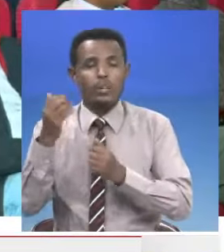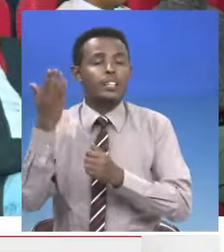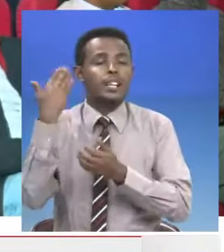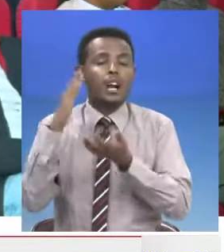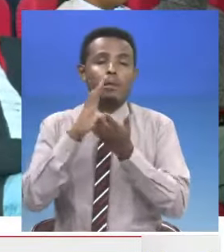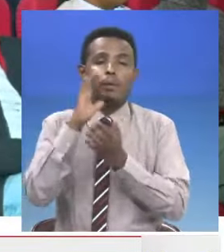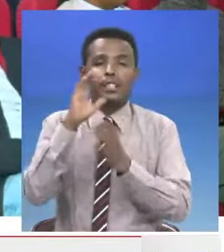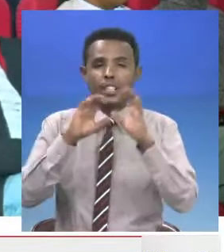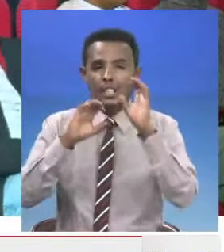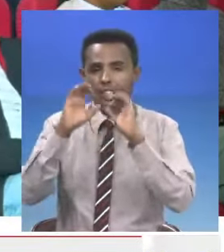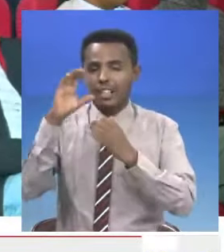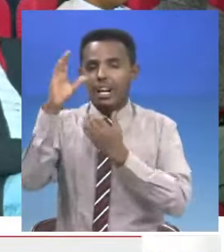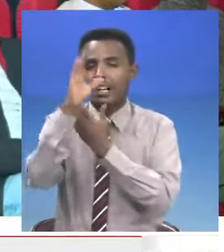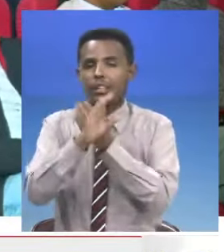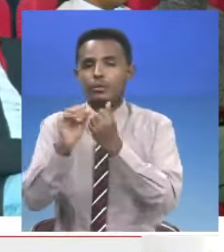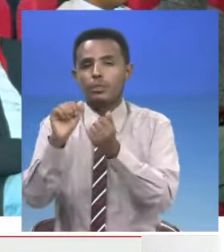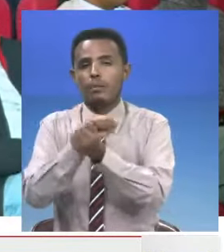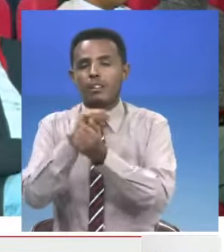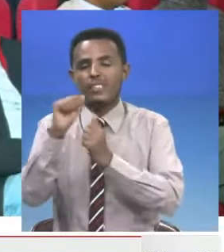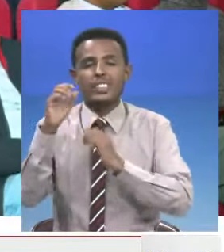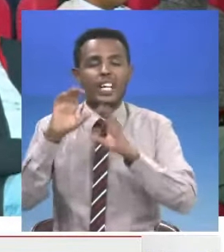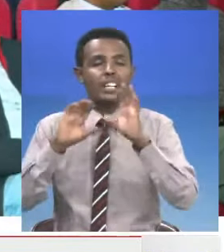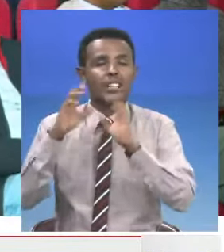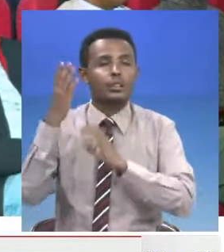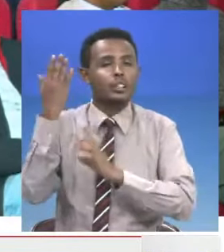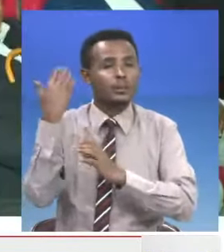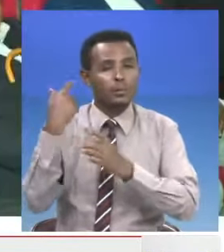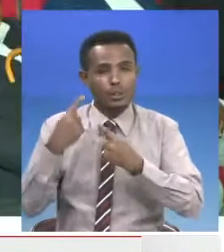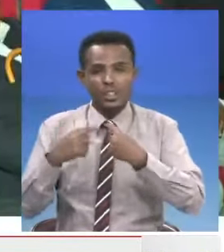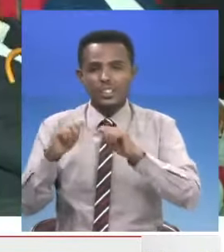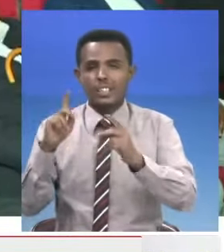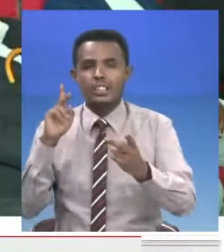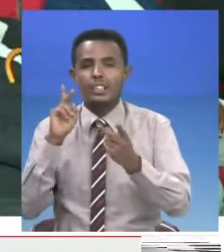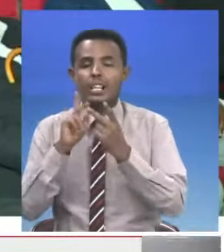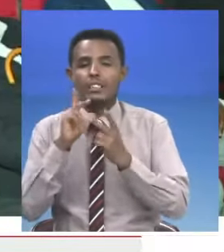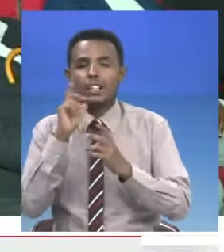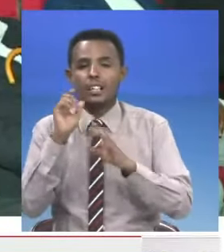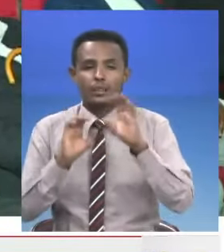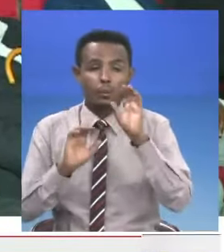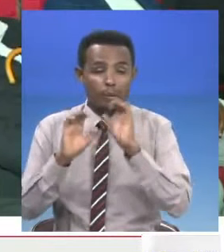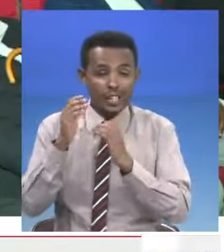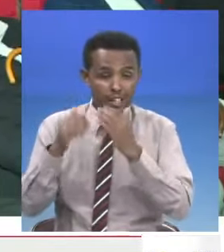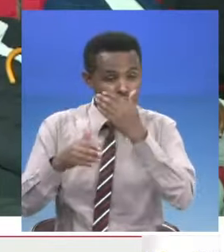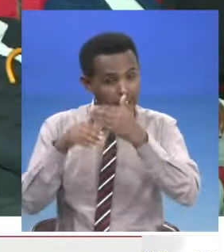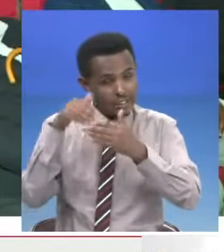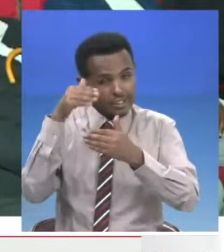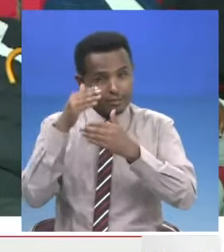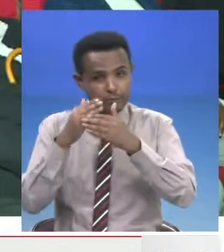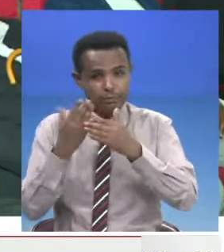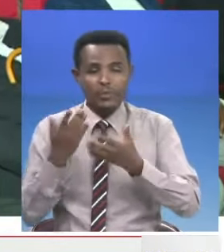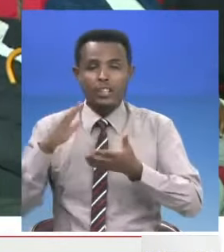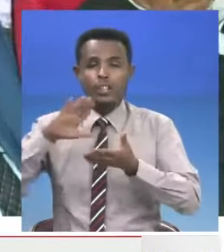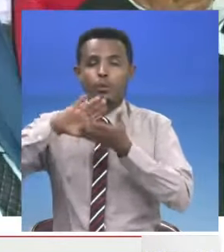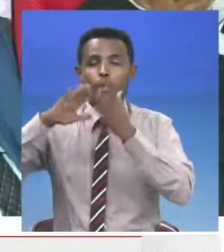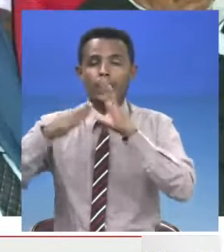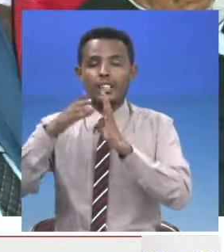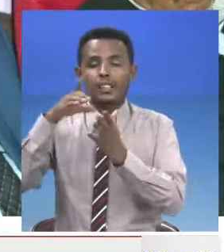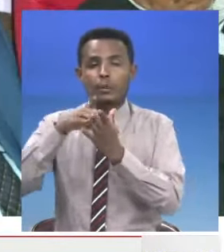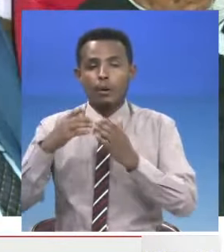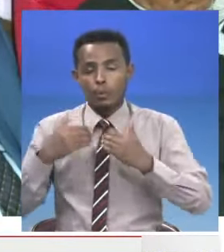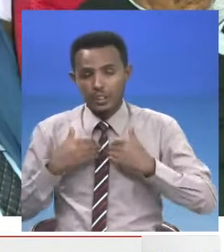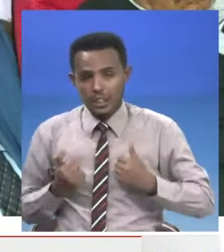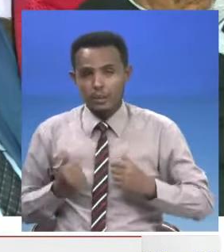አድርጎ ሀገሪቱን ለማፍረስ ያደርግ የነበረው ጥረት እንዳይሳካለት በማድረግ ደረጃ የጎንደር ከተማ ወጣቶች በልዩ